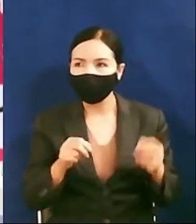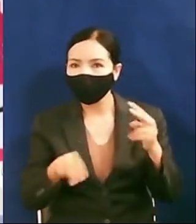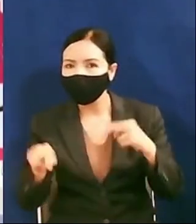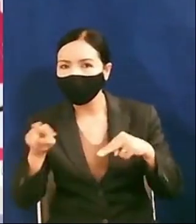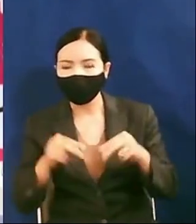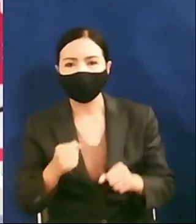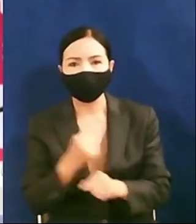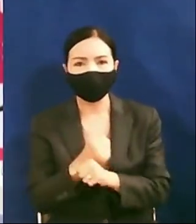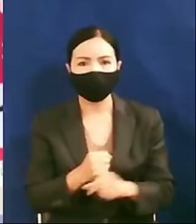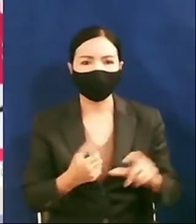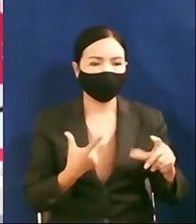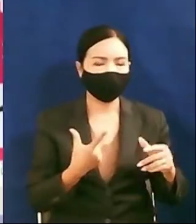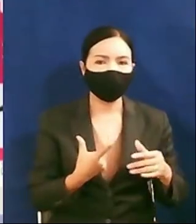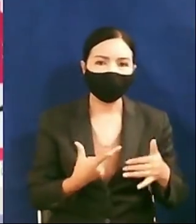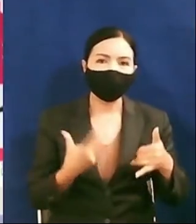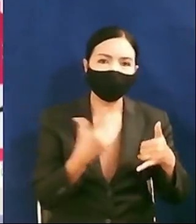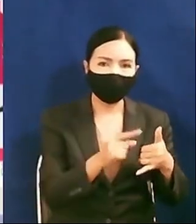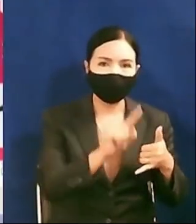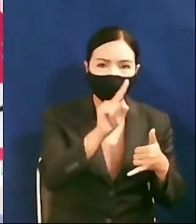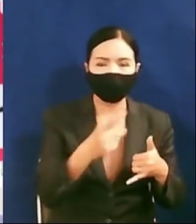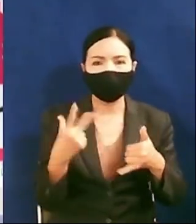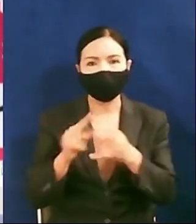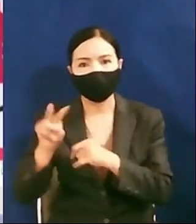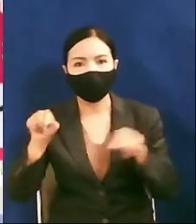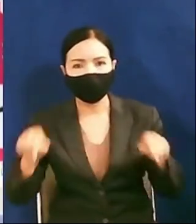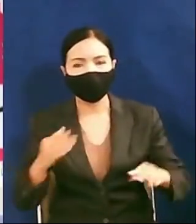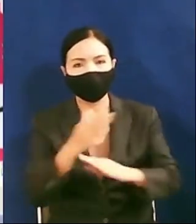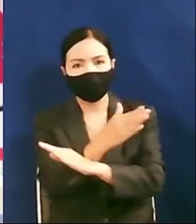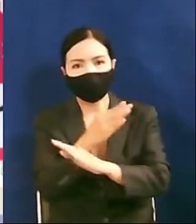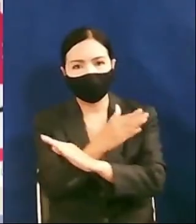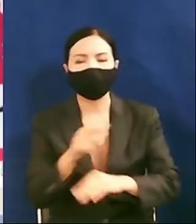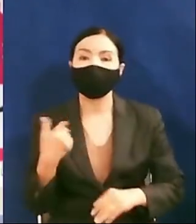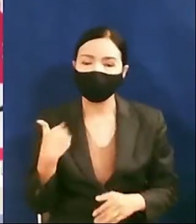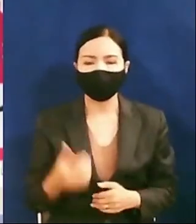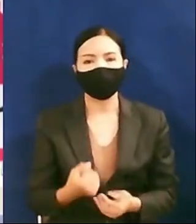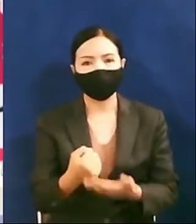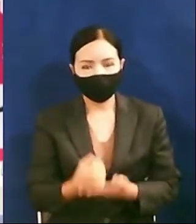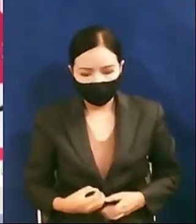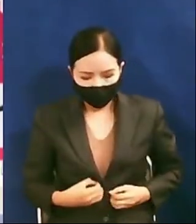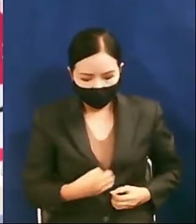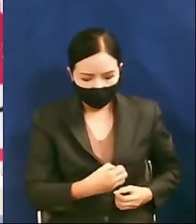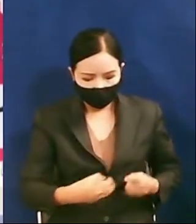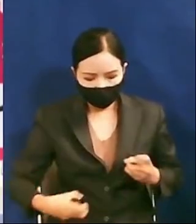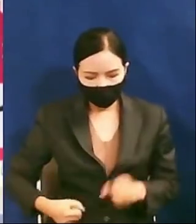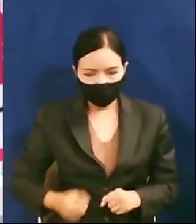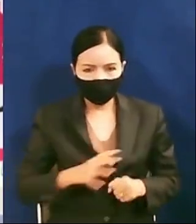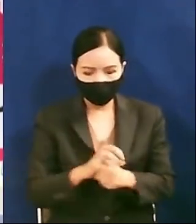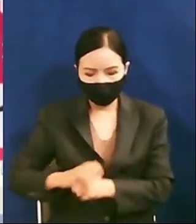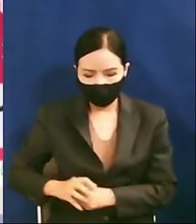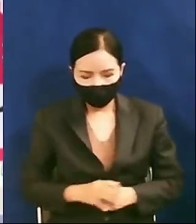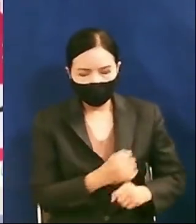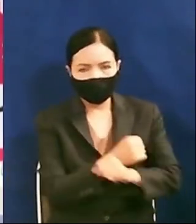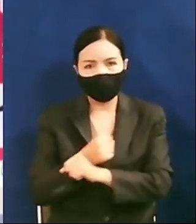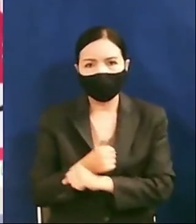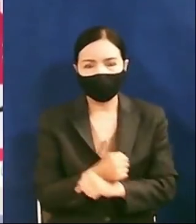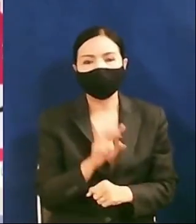การที่จะไขวัคซีนจากคนละผู้ผลิตนะครับเพื่อจะกระตุ้นภูมิคุ้มกันให้มีหลายระบบมากขึ้นนะ